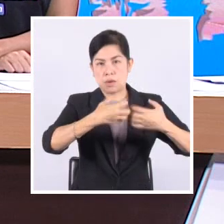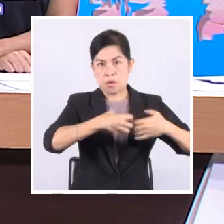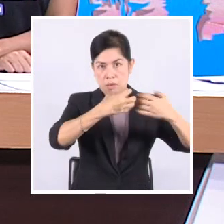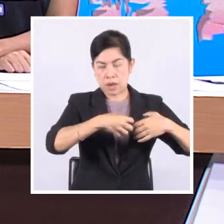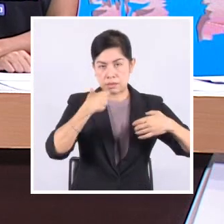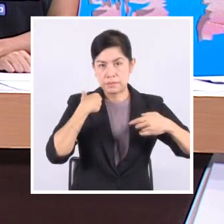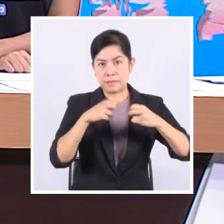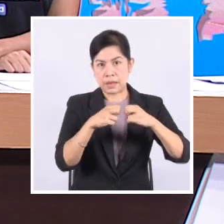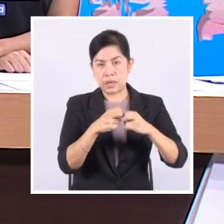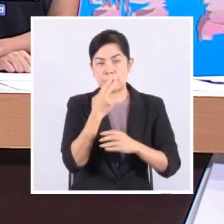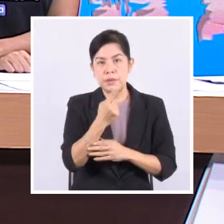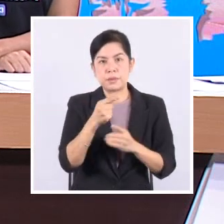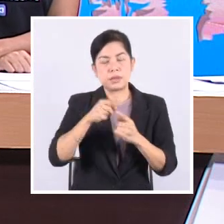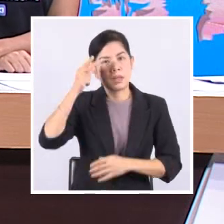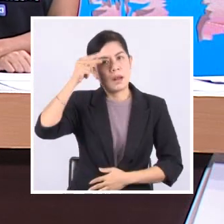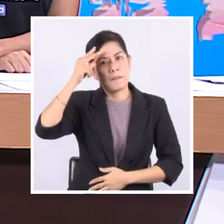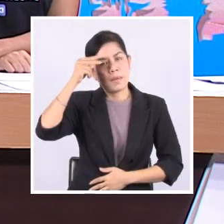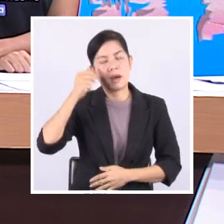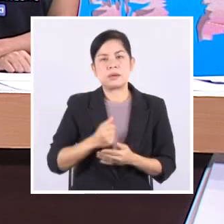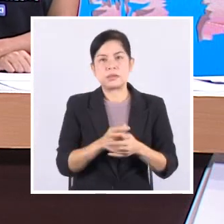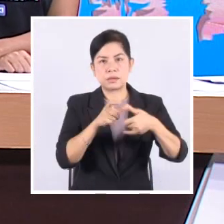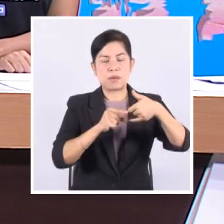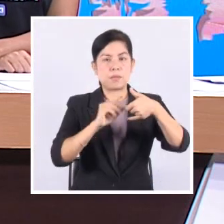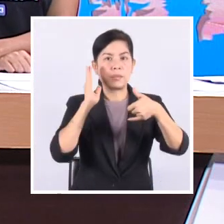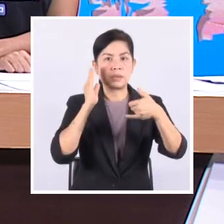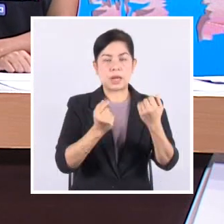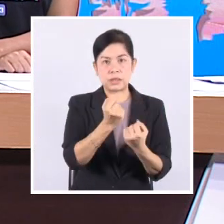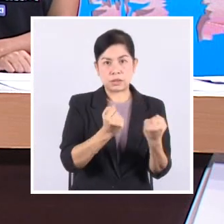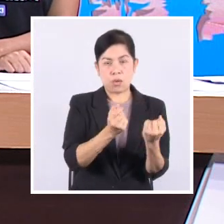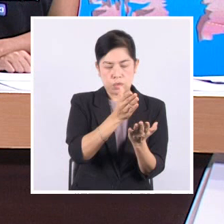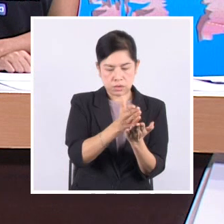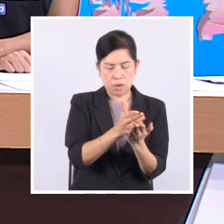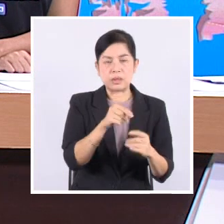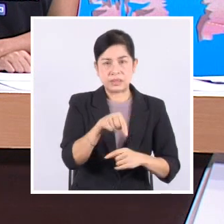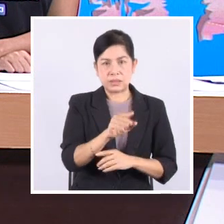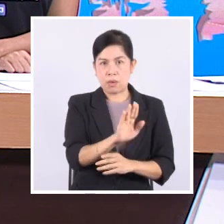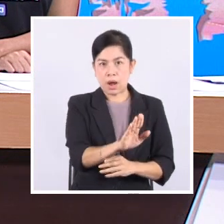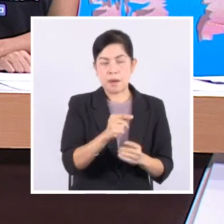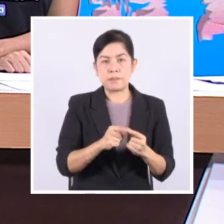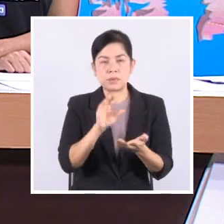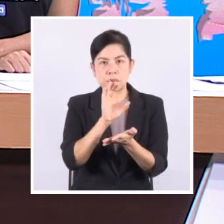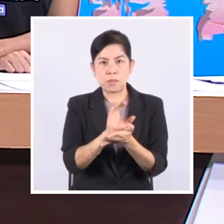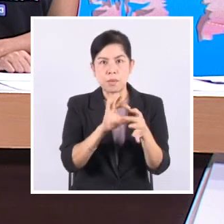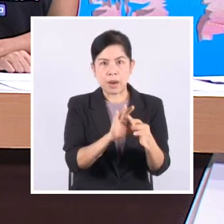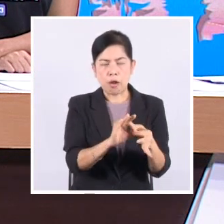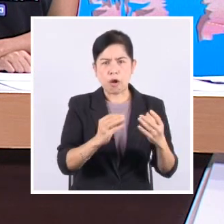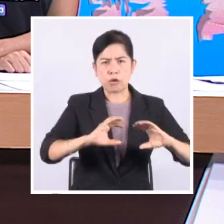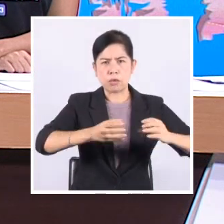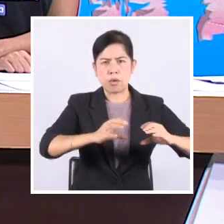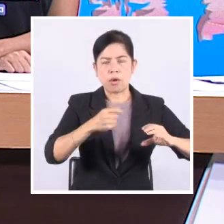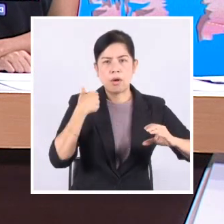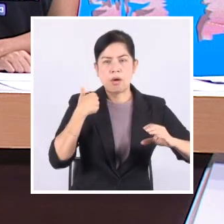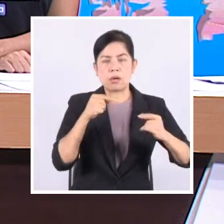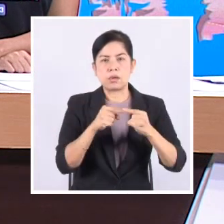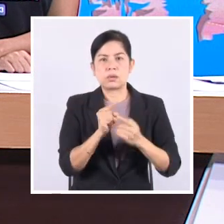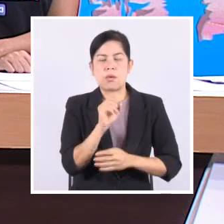ไปดูที่ลำปางผู้ชายคนนี้จอดรถในที่ห้ามจอดตำรวจเขาก็มาล็อกล้อปรากฏว่าไม่พอใจท้าทายตำรวจบอก